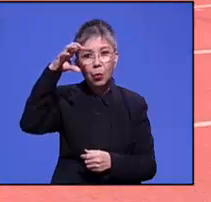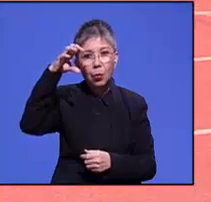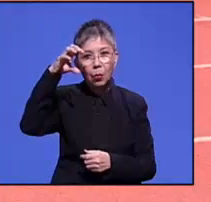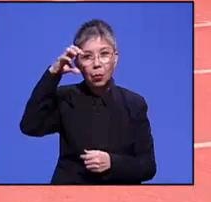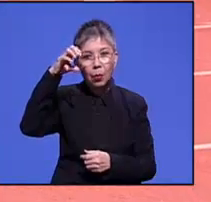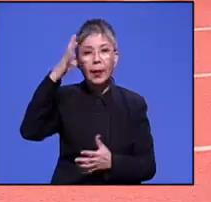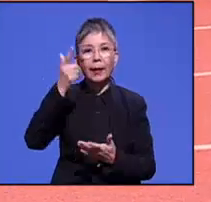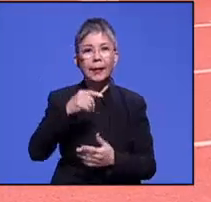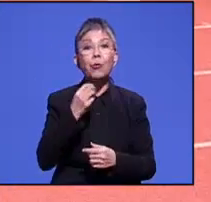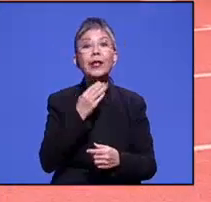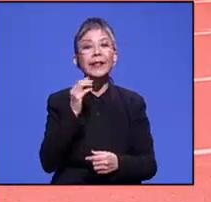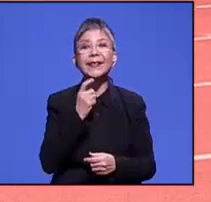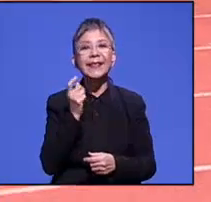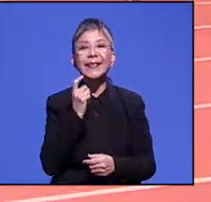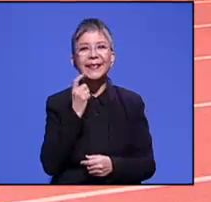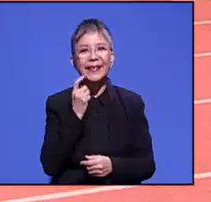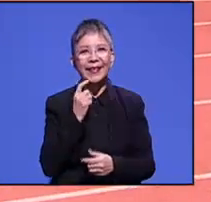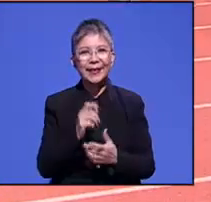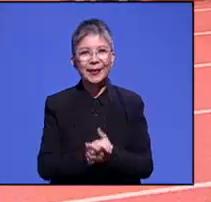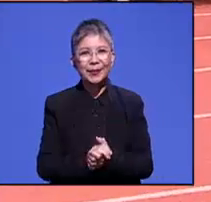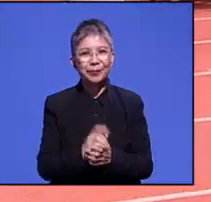atau tidak sama sekali sekaligus mengecek audio